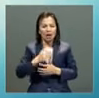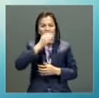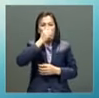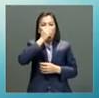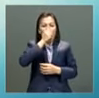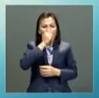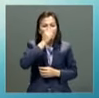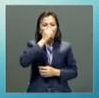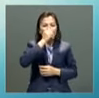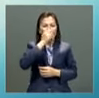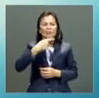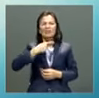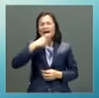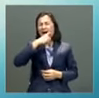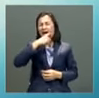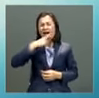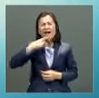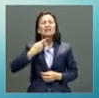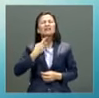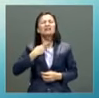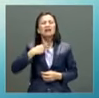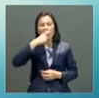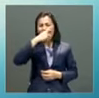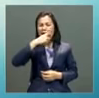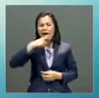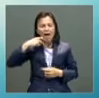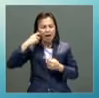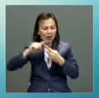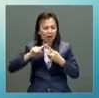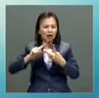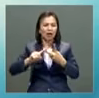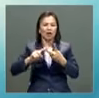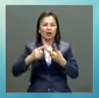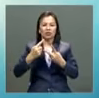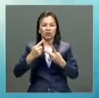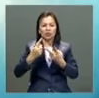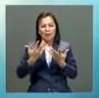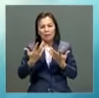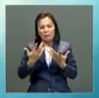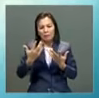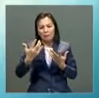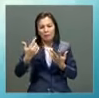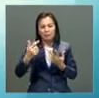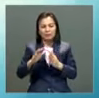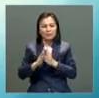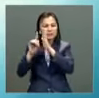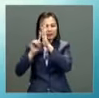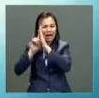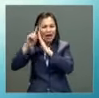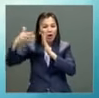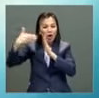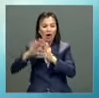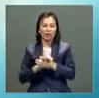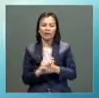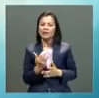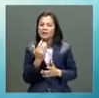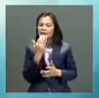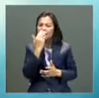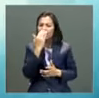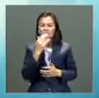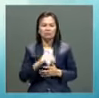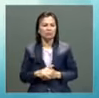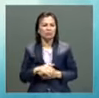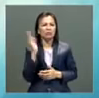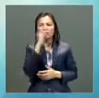อย่างนี้มากันแต่ถ้าเพิ่มเติมขึ้นมาอีกสองอาการนะครับคือสูญเสียการได้กลิ่น